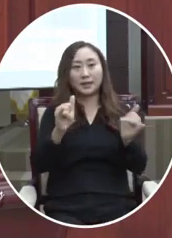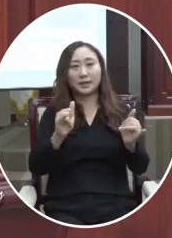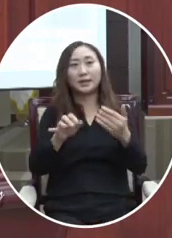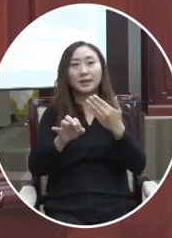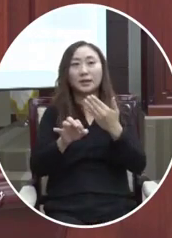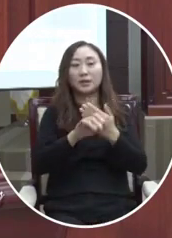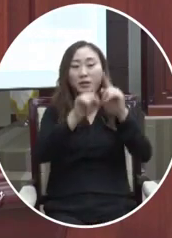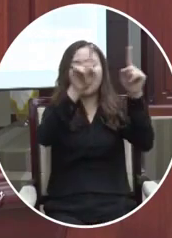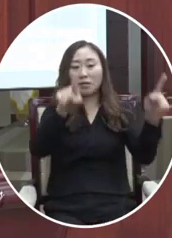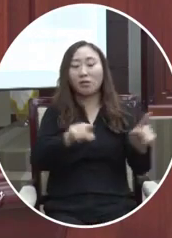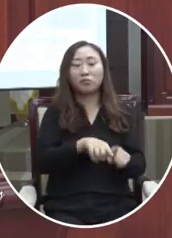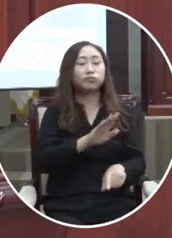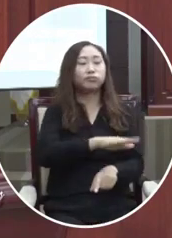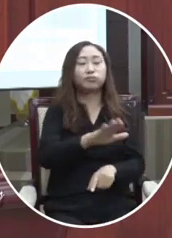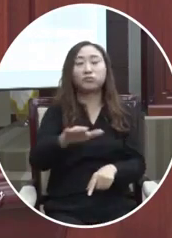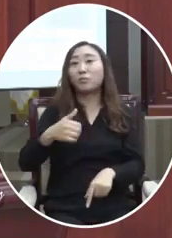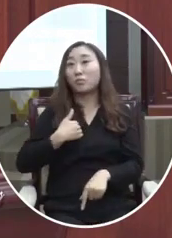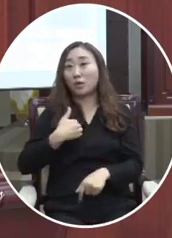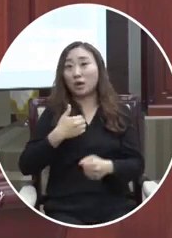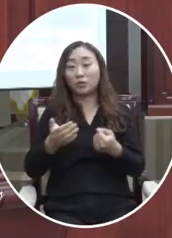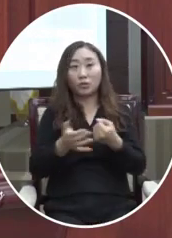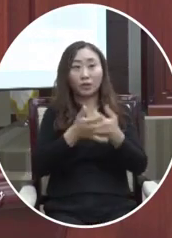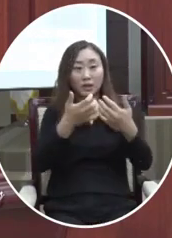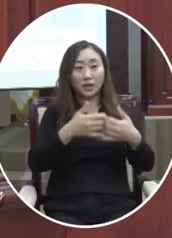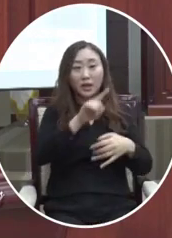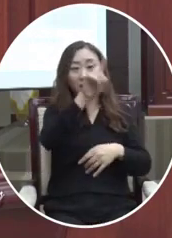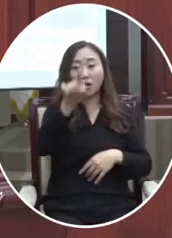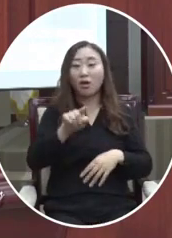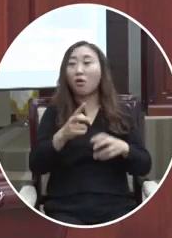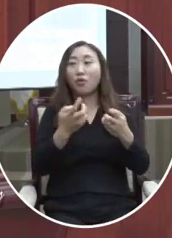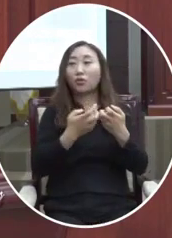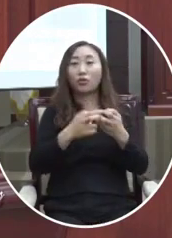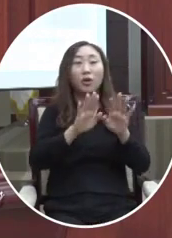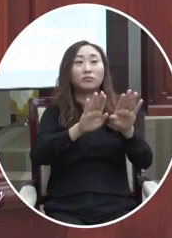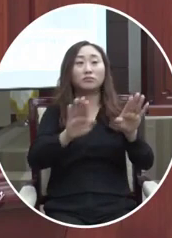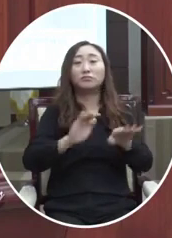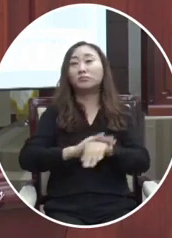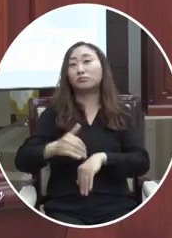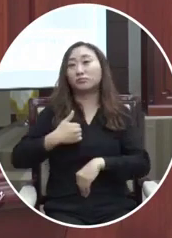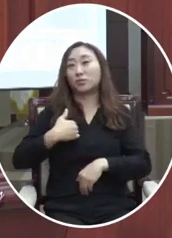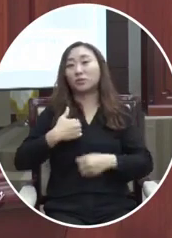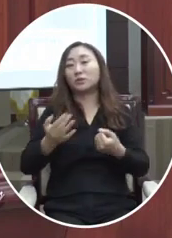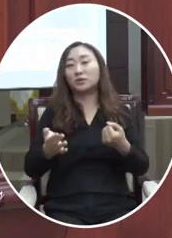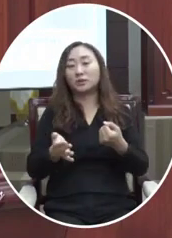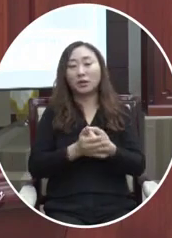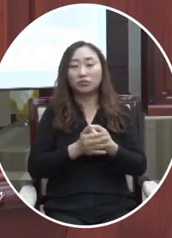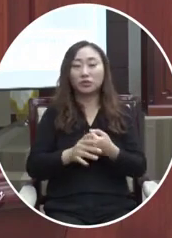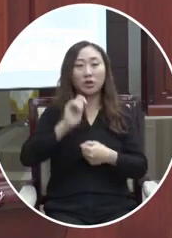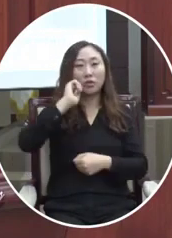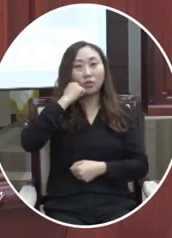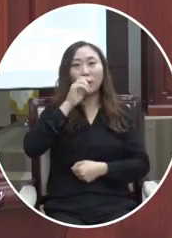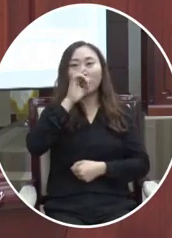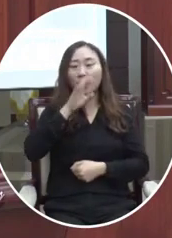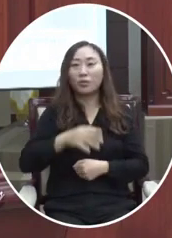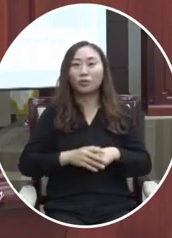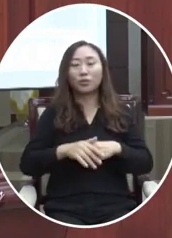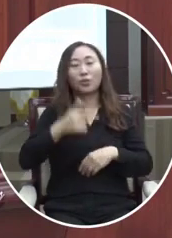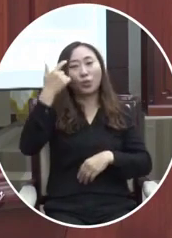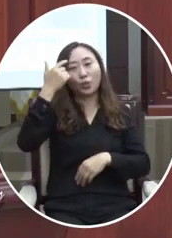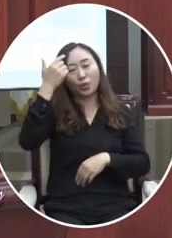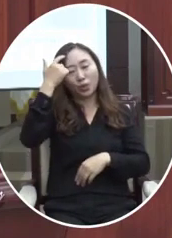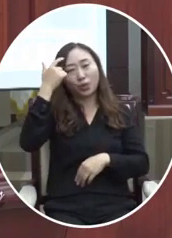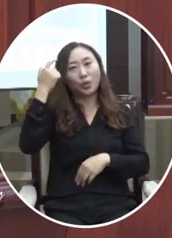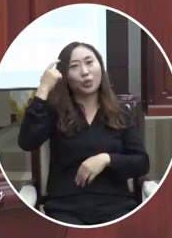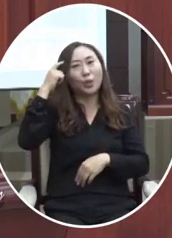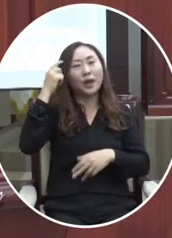시각장애인들은 키오스크의 위치 확인은 물론이고 기계 앞에 서더라도 어디를 터치해야 할지 몰라 헤맬 수밖에 없으며 손떨림이 있는